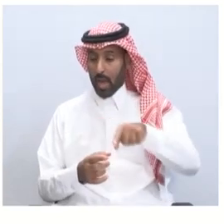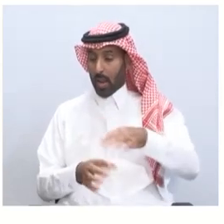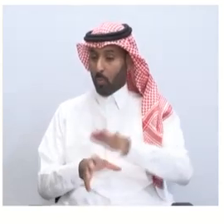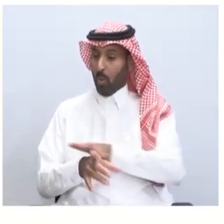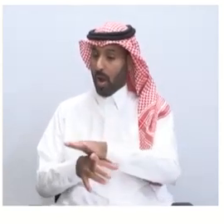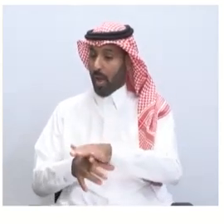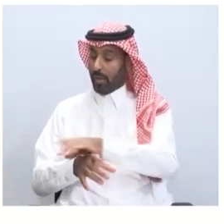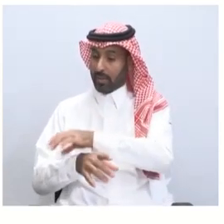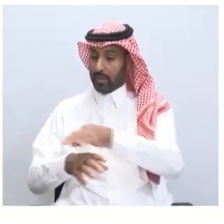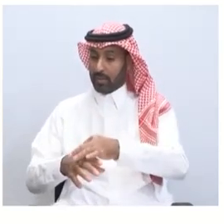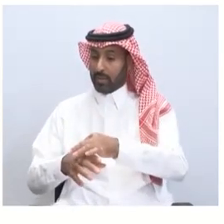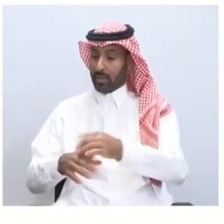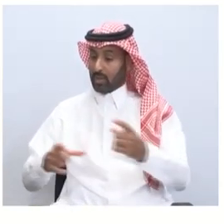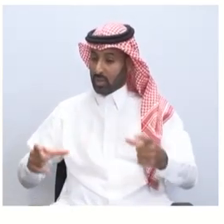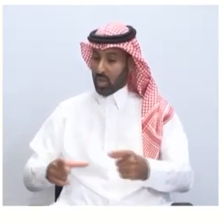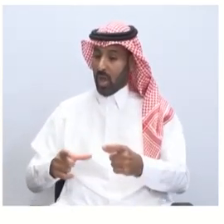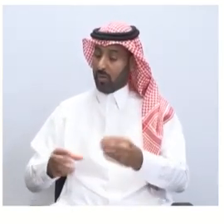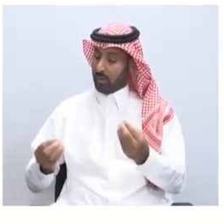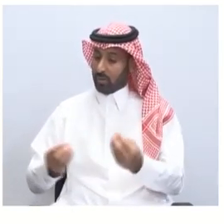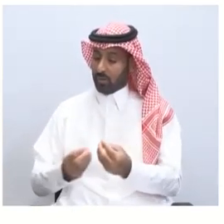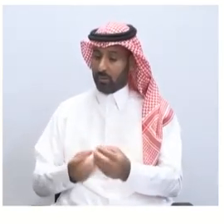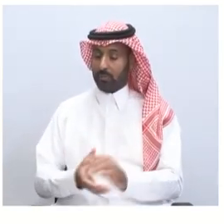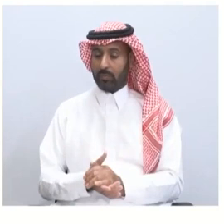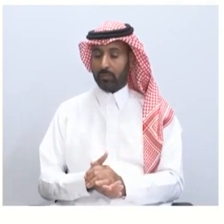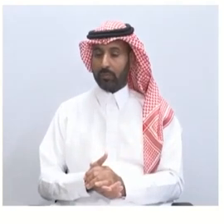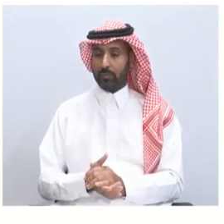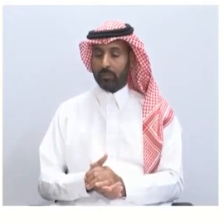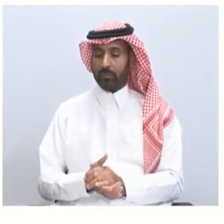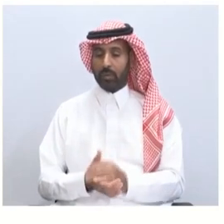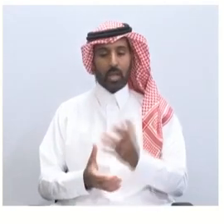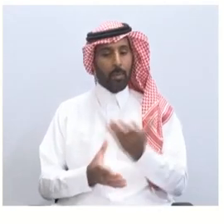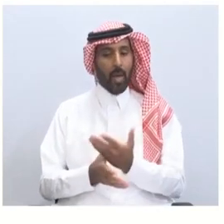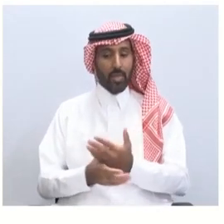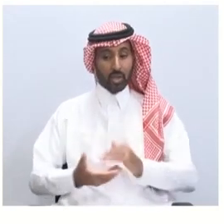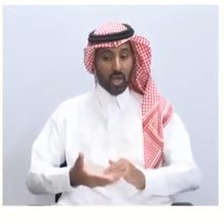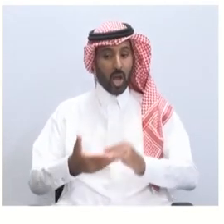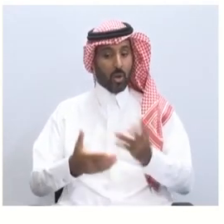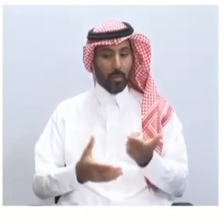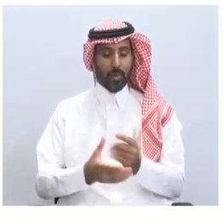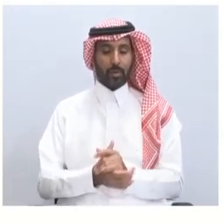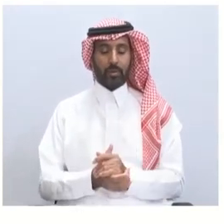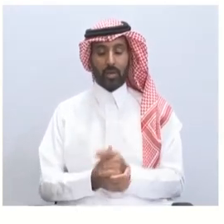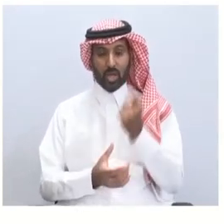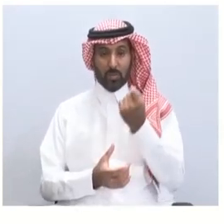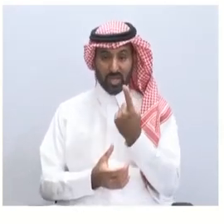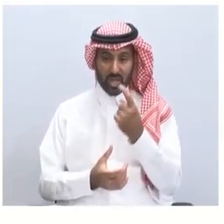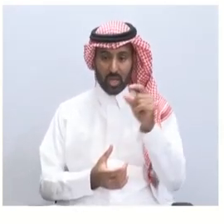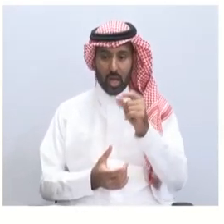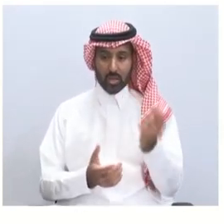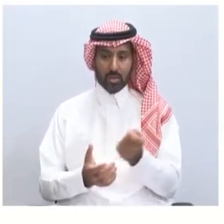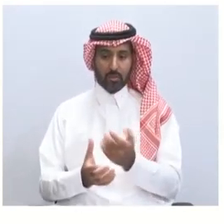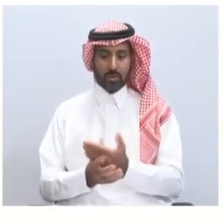الاهالي حول الامام شاري بن سعود برايكم لماذا لكم دقيقه ابنائي وبنات